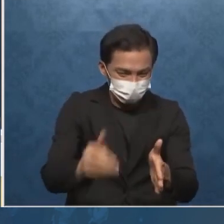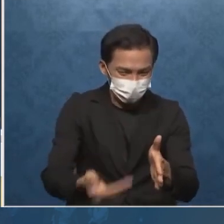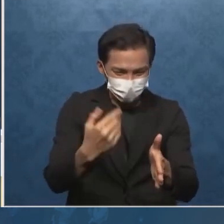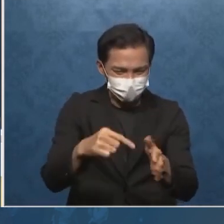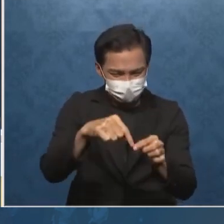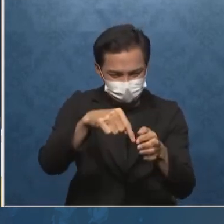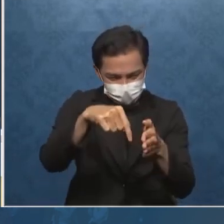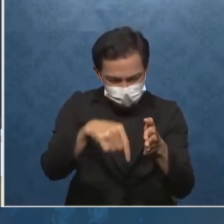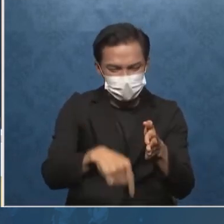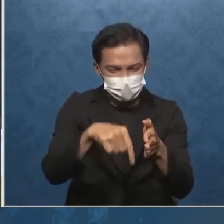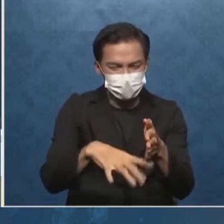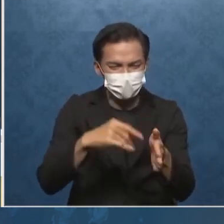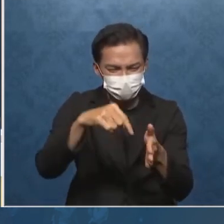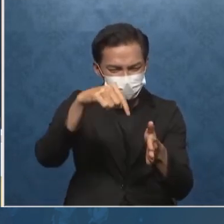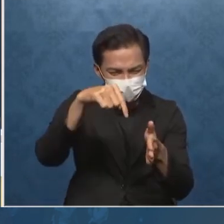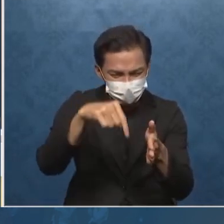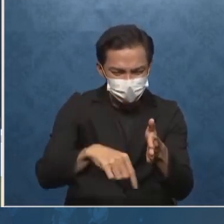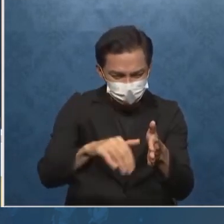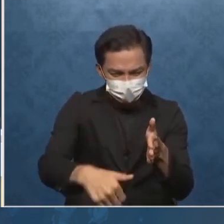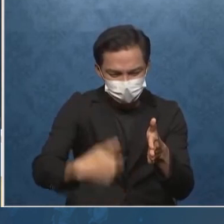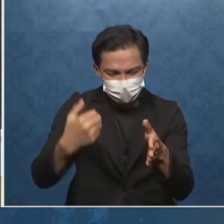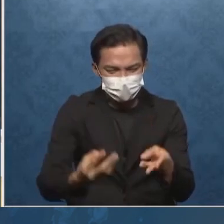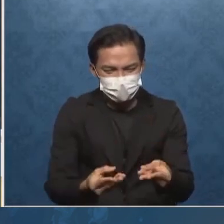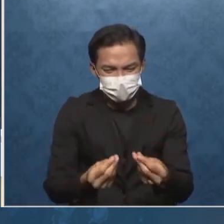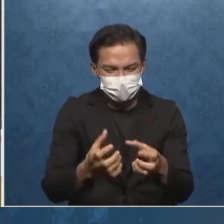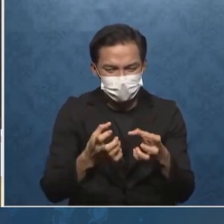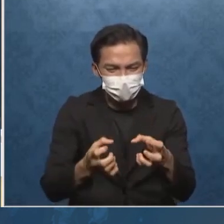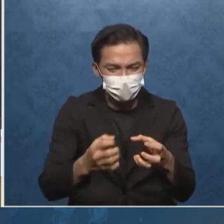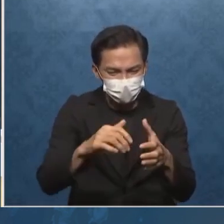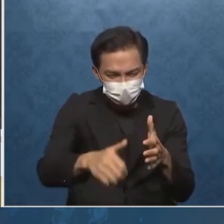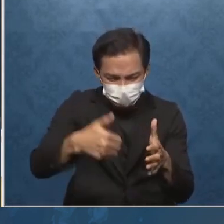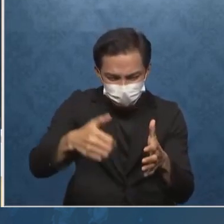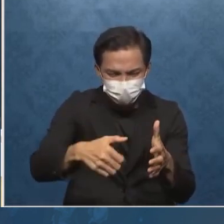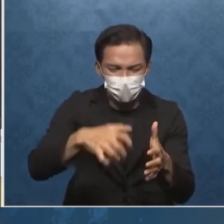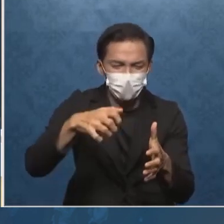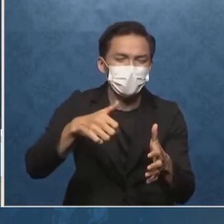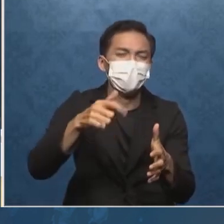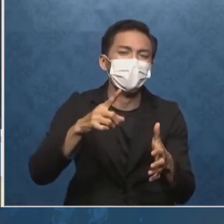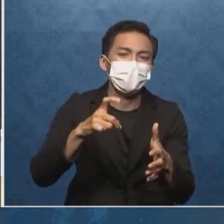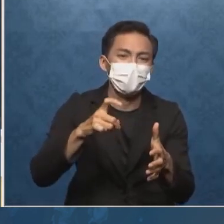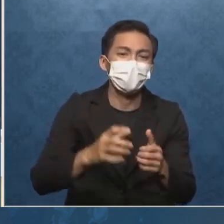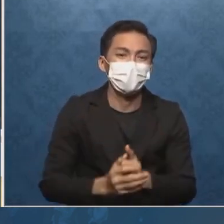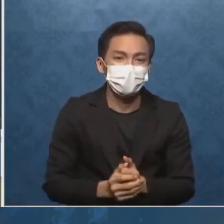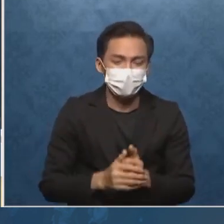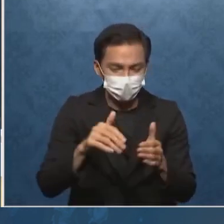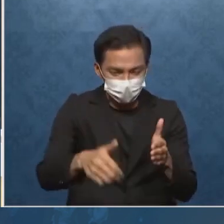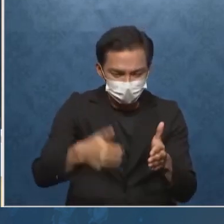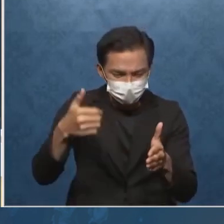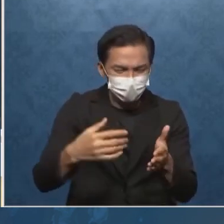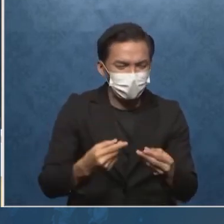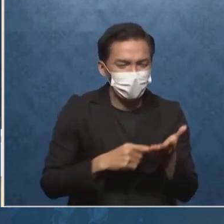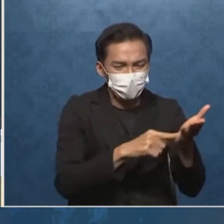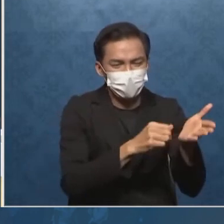ลึกพอผู้รับเหมาขุดลึกนะคะคุณเจิดดินดานไม่สามารถพูดได้นะครับก็ไม่สามารถกู้ได้ก็ขอเสนอแก้